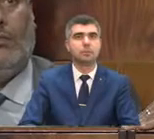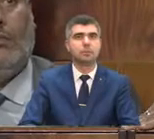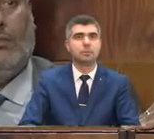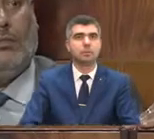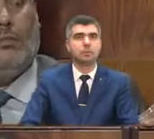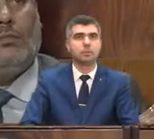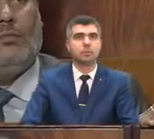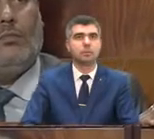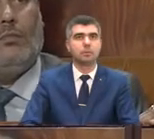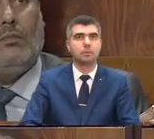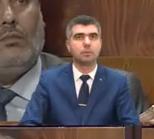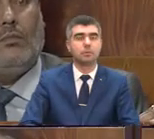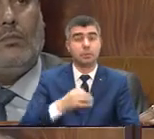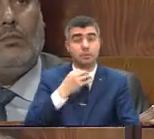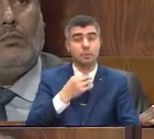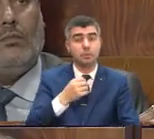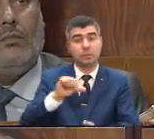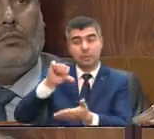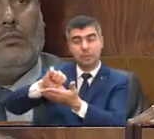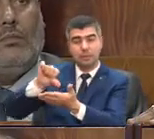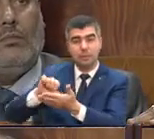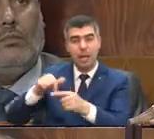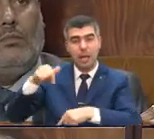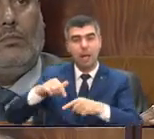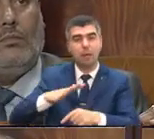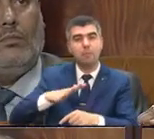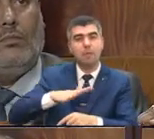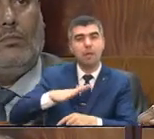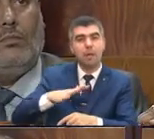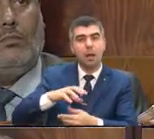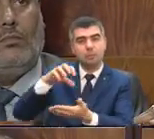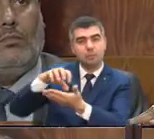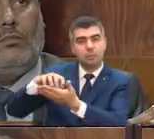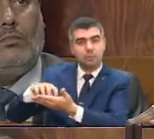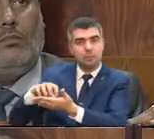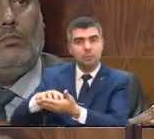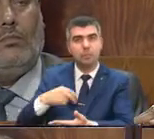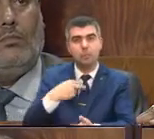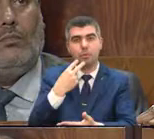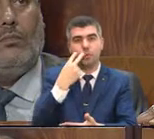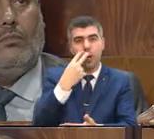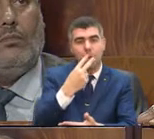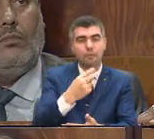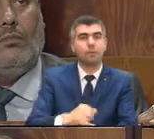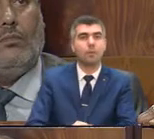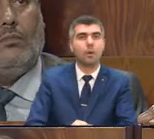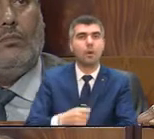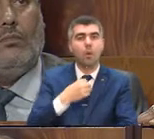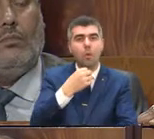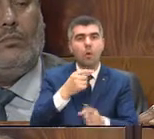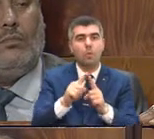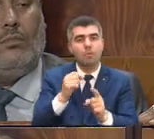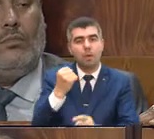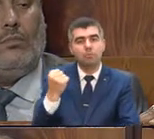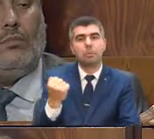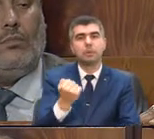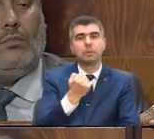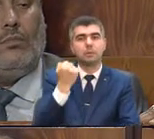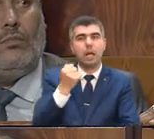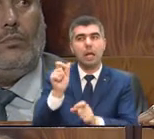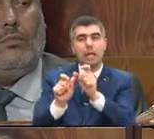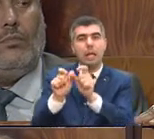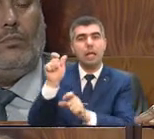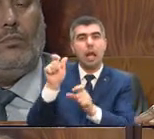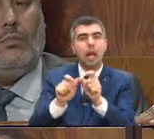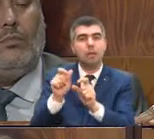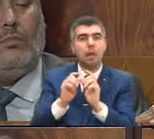في بعض المناطق الترابية يلاحظ تماطل في تمكين المواطنين